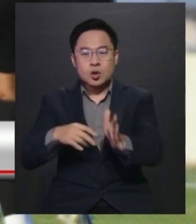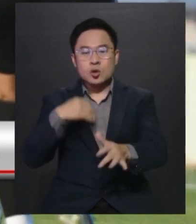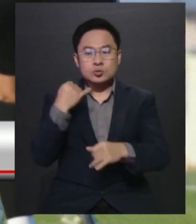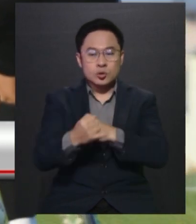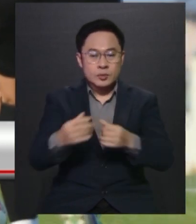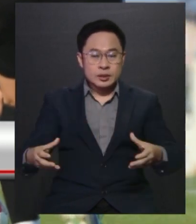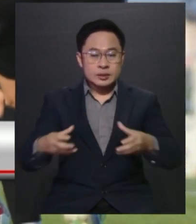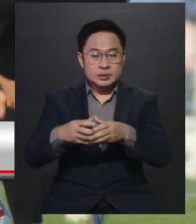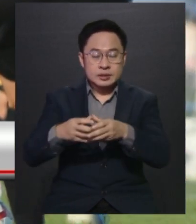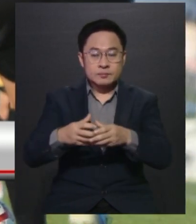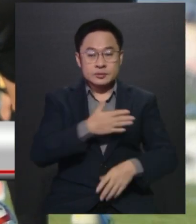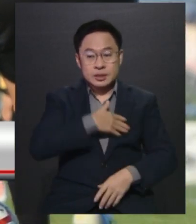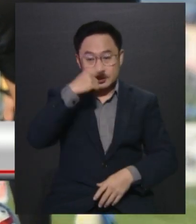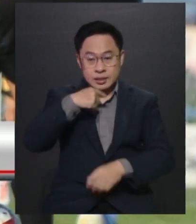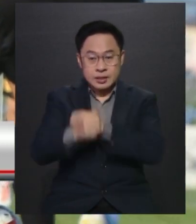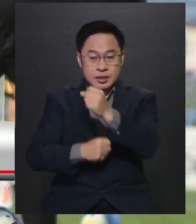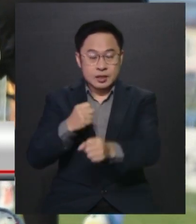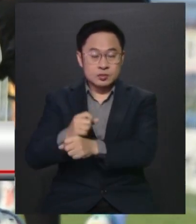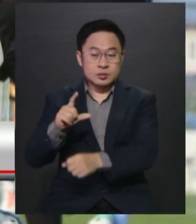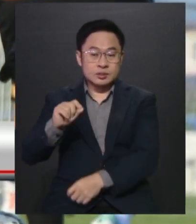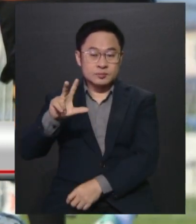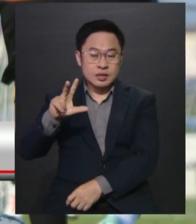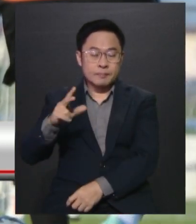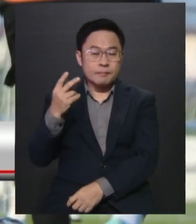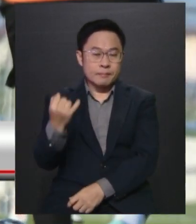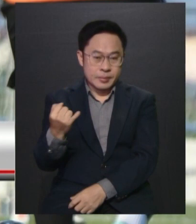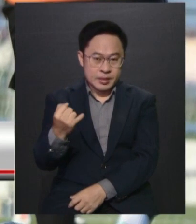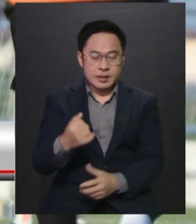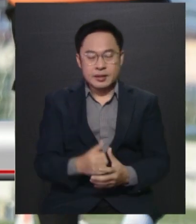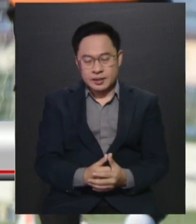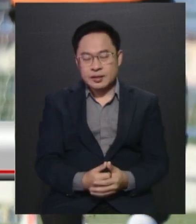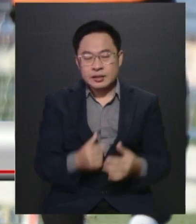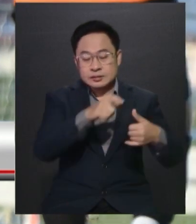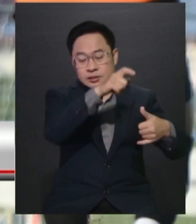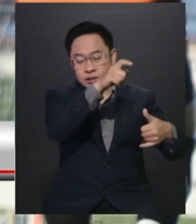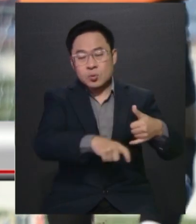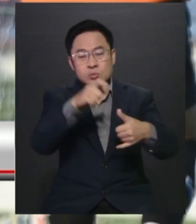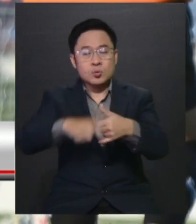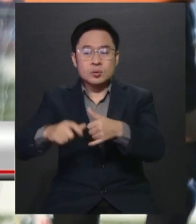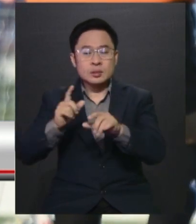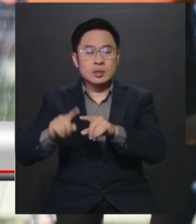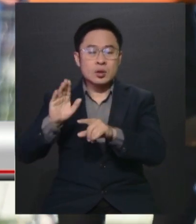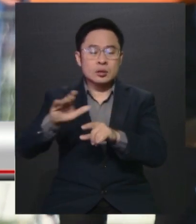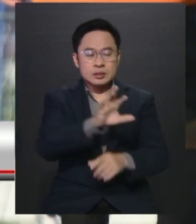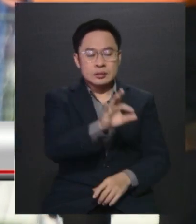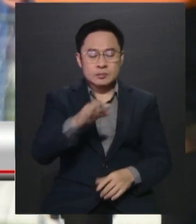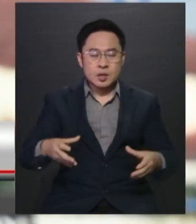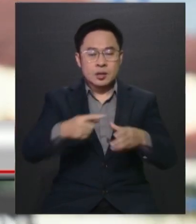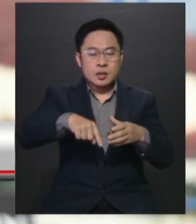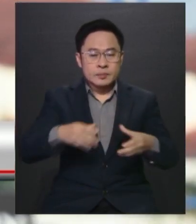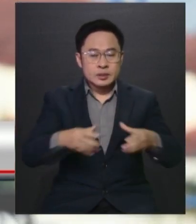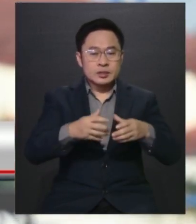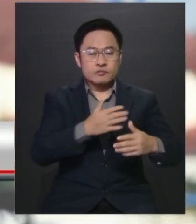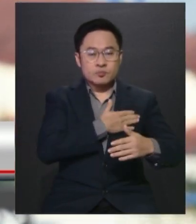ด U23 ของเราค่ะก็นำทัพมาโดยสยามแย็บค่ะแล้วก็รวมไปถึงชูคิดวรรณประภาแล้วก็ปุรเชษฐ์ทอดสนิ